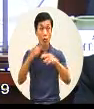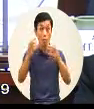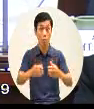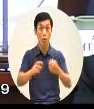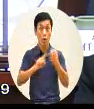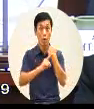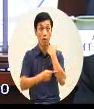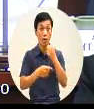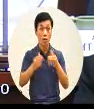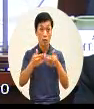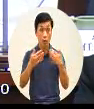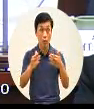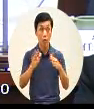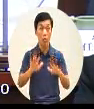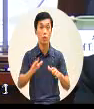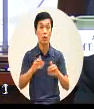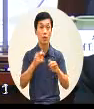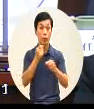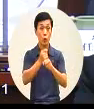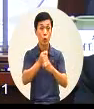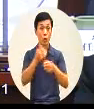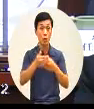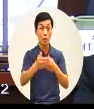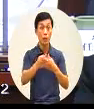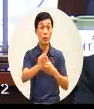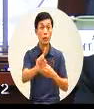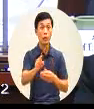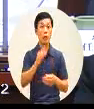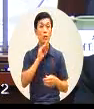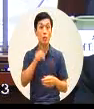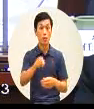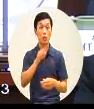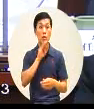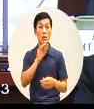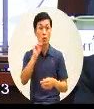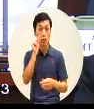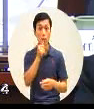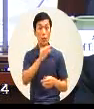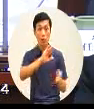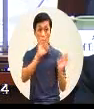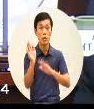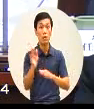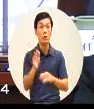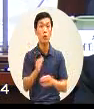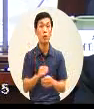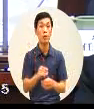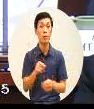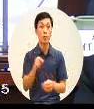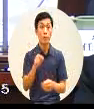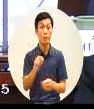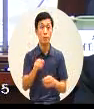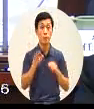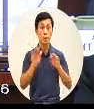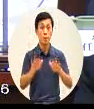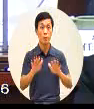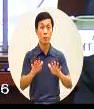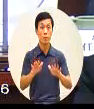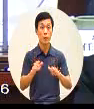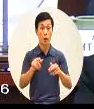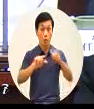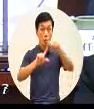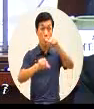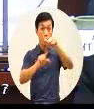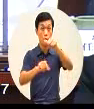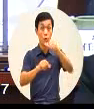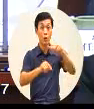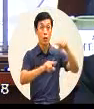现在我们的处理方向是它是一个特别的专户来处理，好，那使用办法，因为目前为止现在是五月，